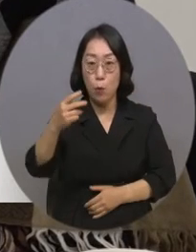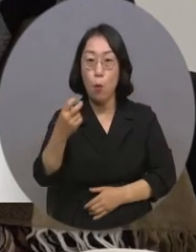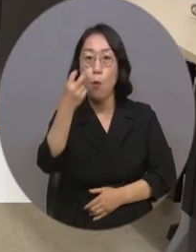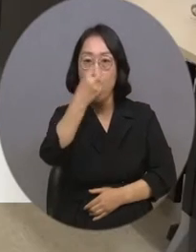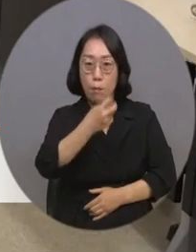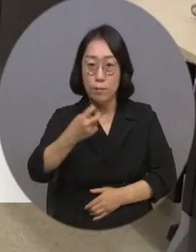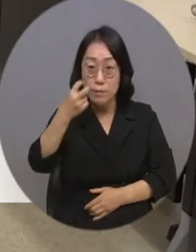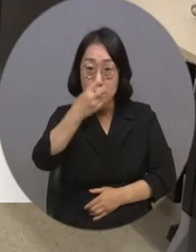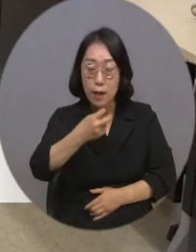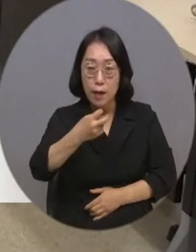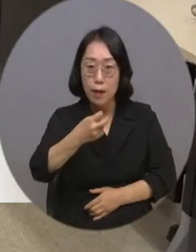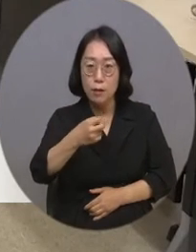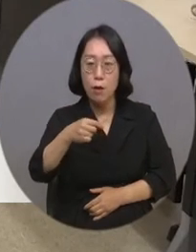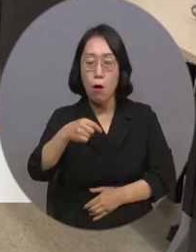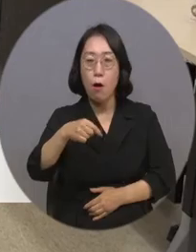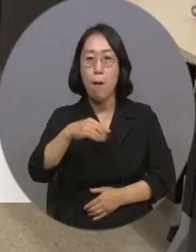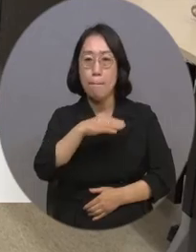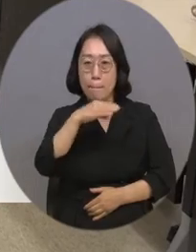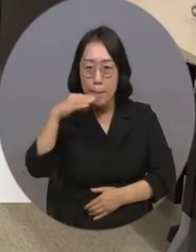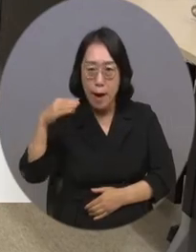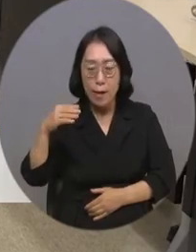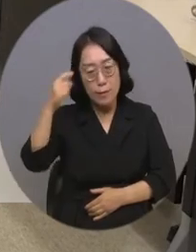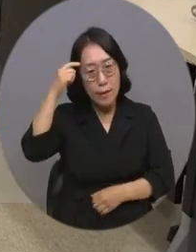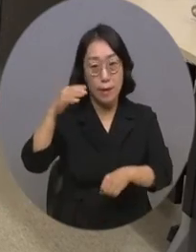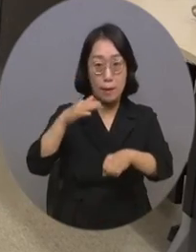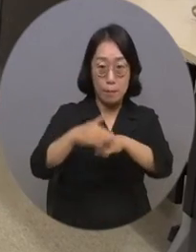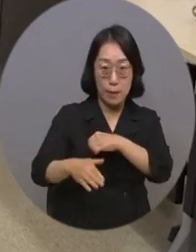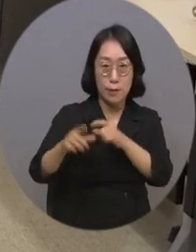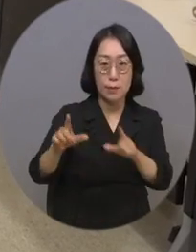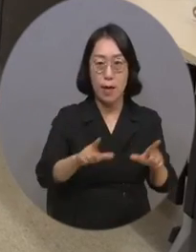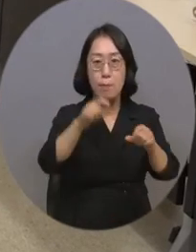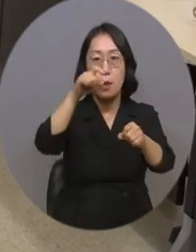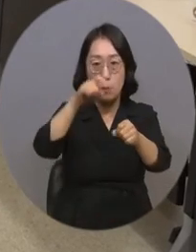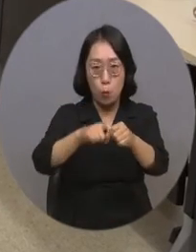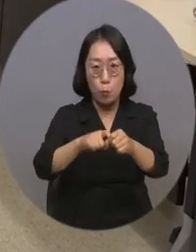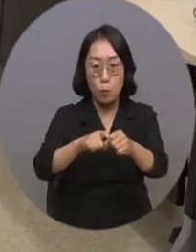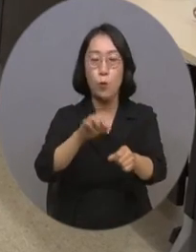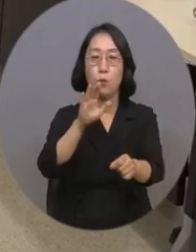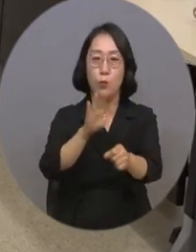피검자의 올바른 가치관과 삶의 방향을 찾는 시간을 가졌습니다.